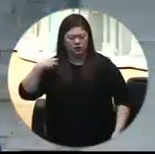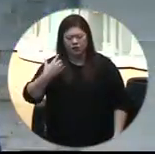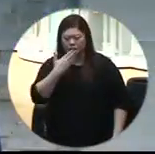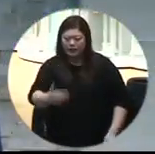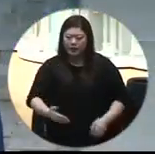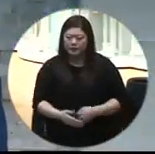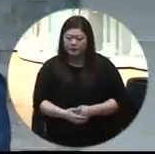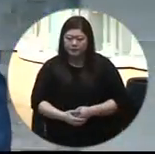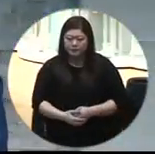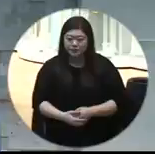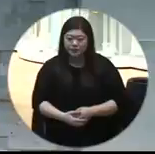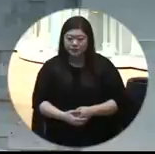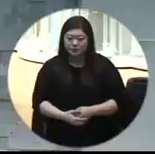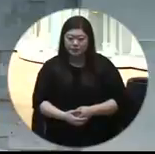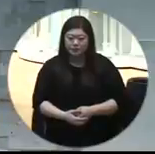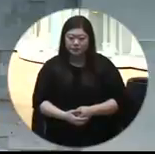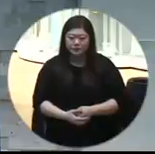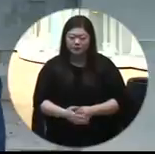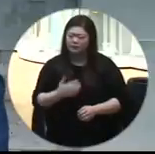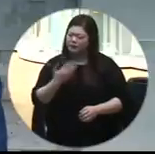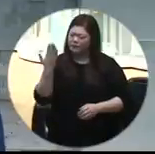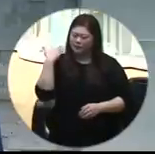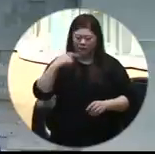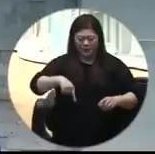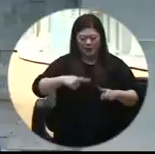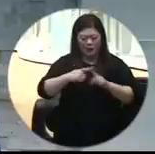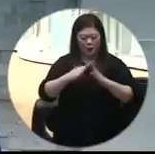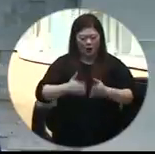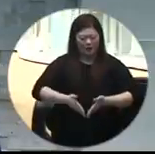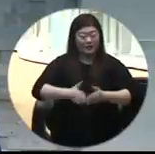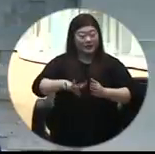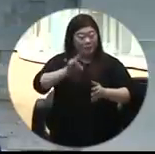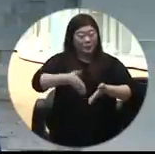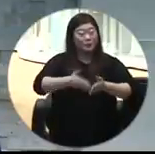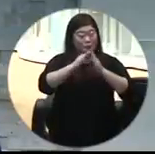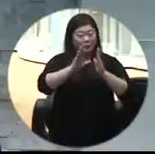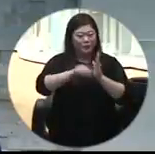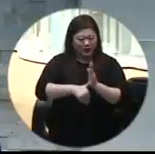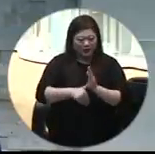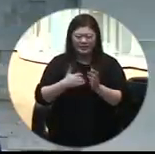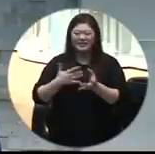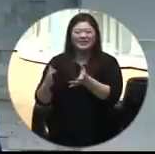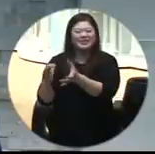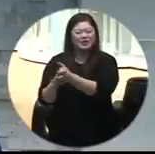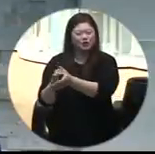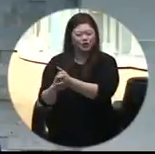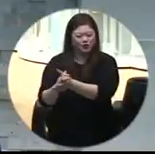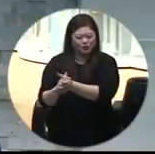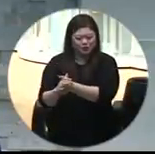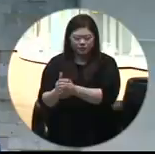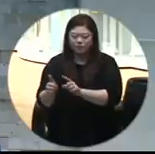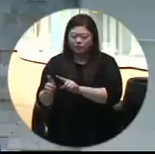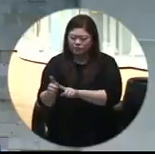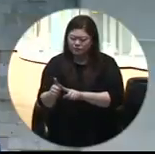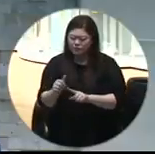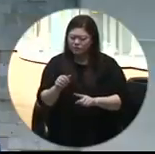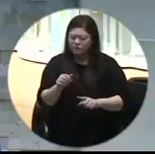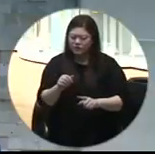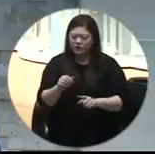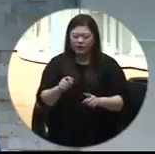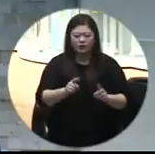전에 개척할 때 내 친구 둘이가 있었어요. 이재호 집사 그래. 아니, 회사 갔다